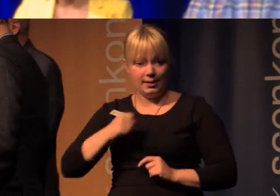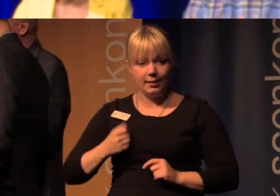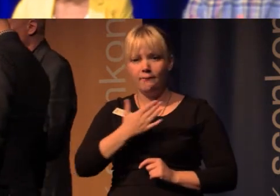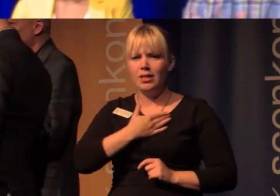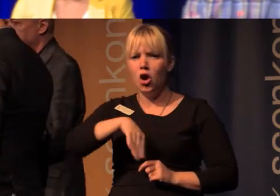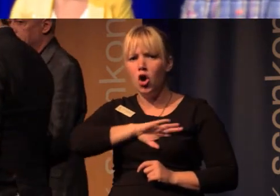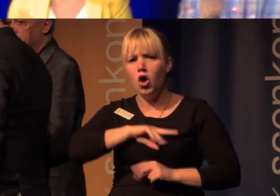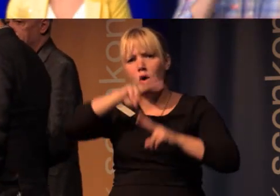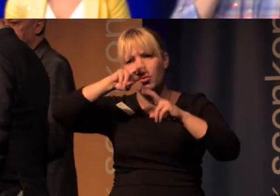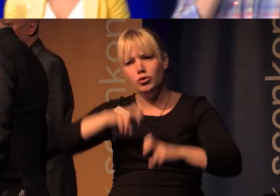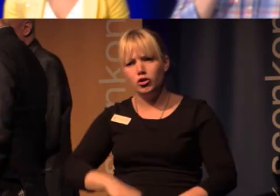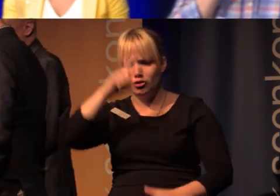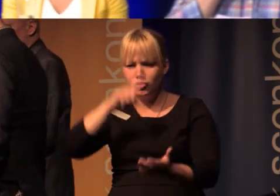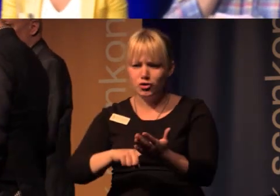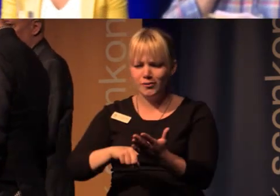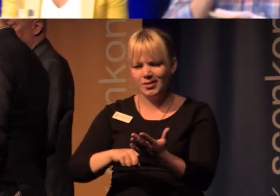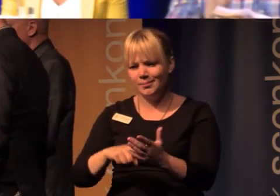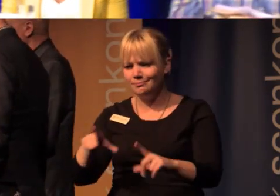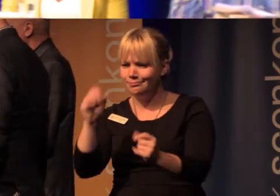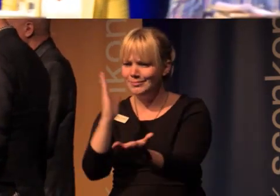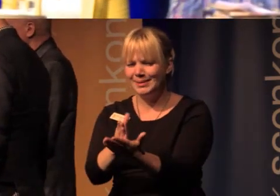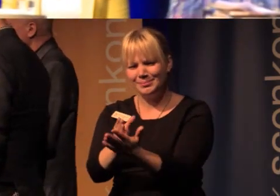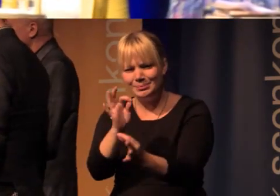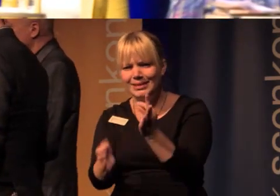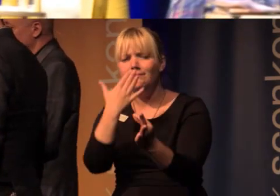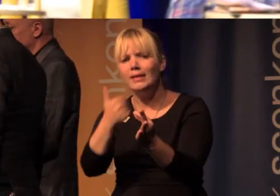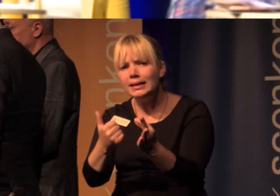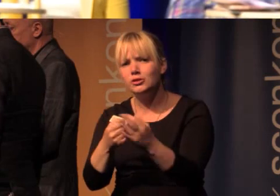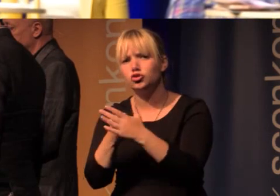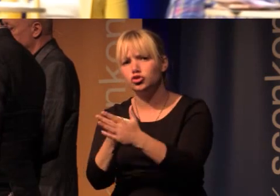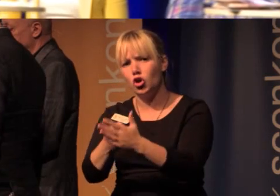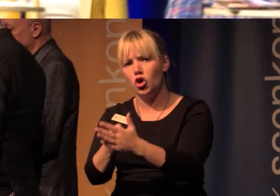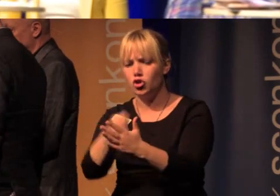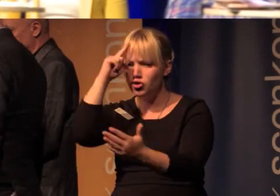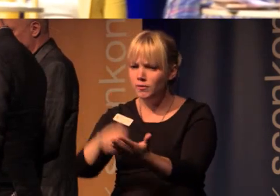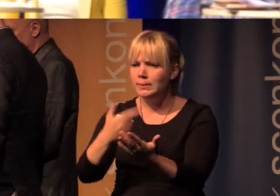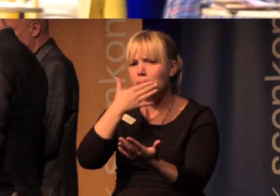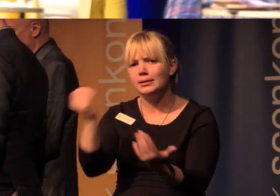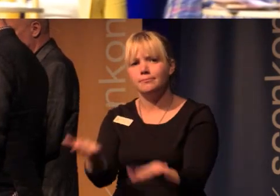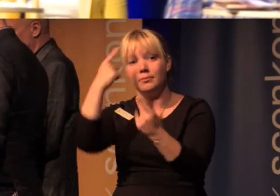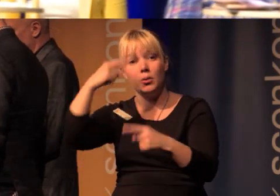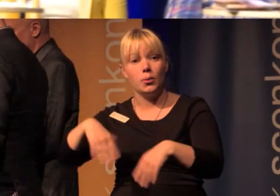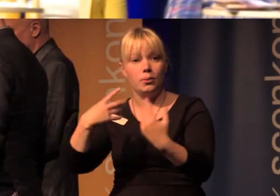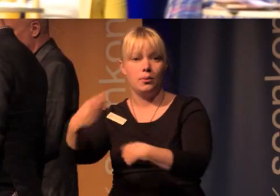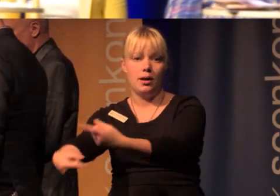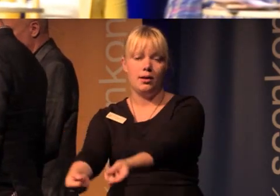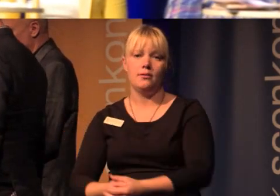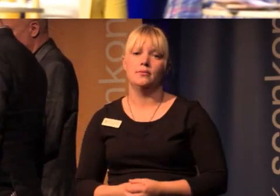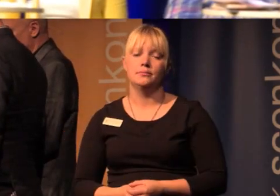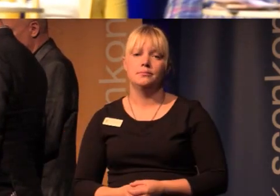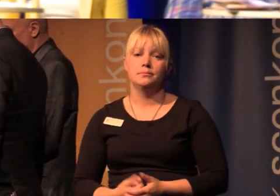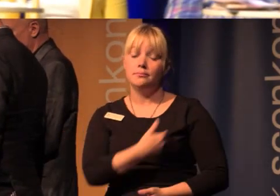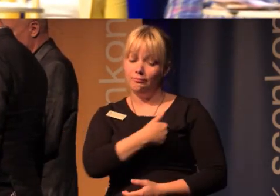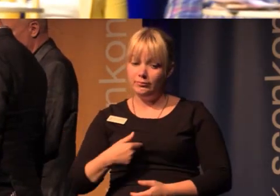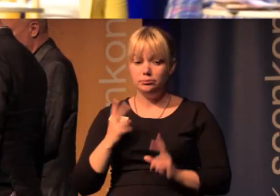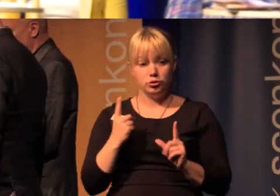exakt vad det är för stöd kulturarvet egentligen behöver för att fungera så optimalt som möjligt. Sen är vi också positiva på EU-nivå